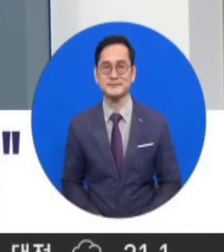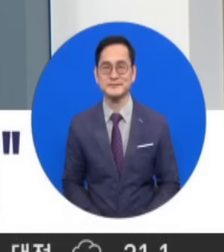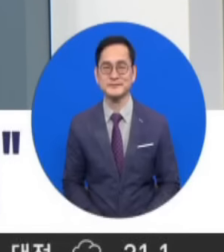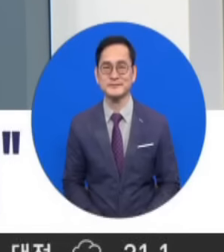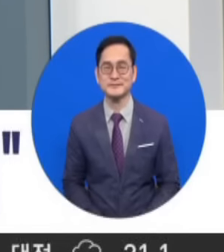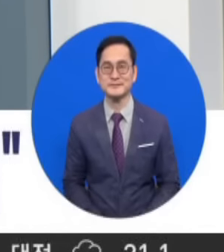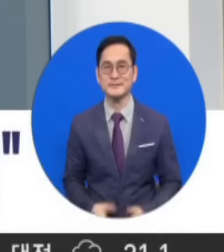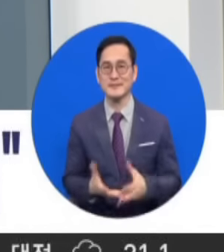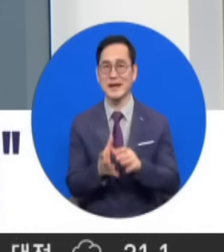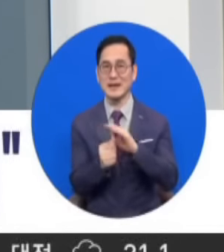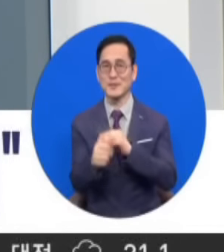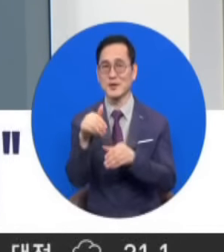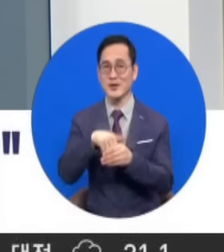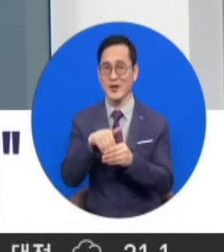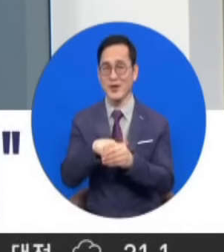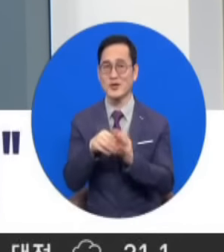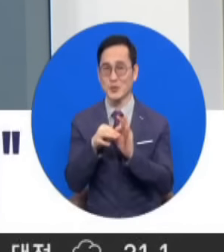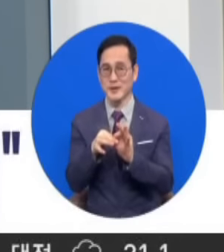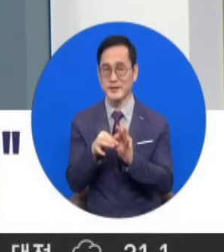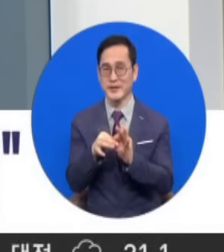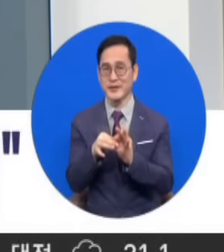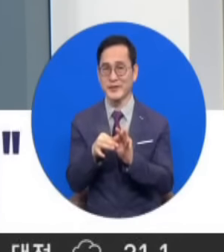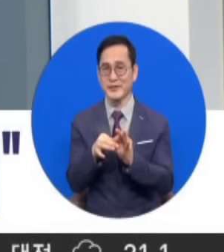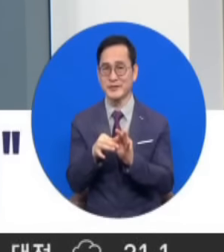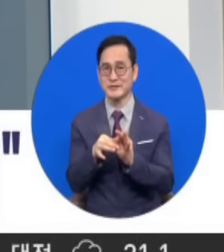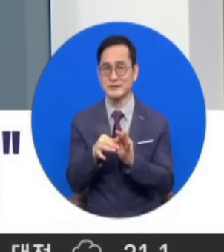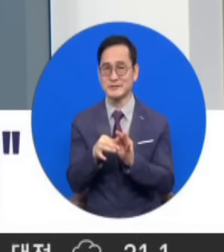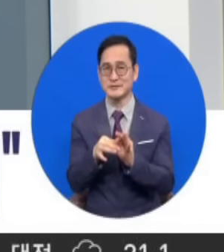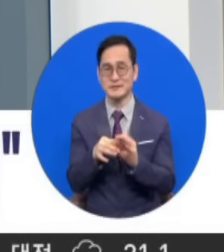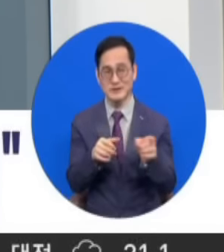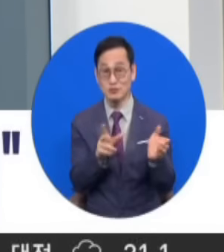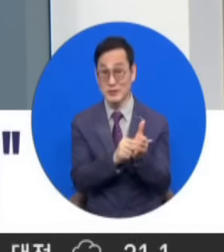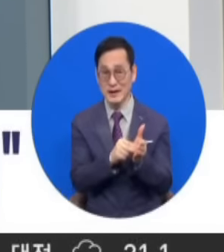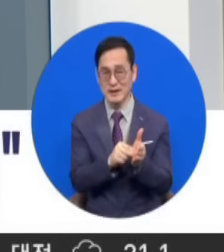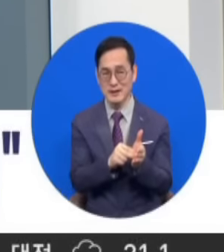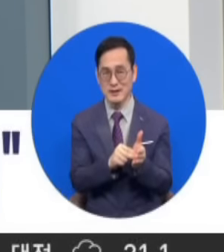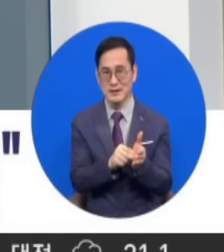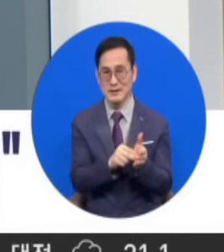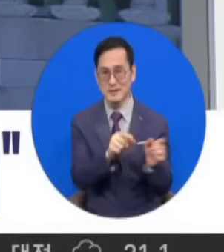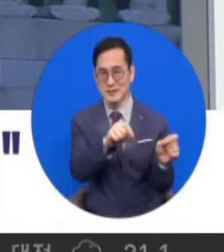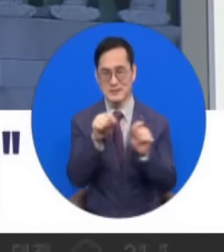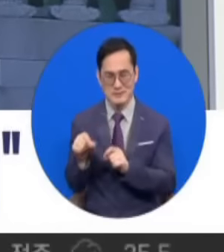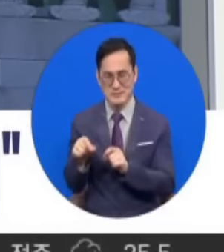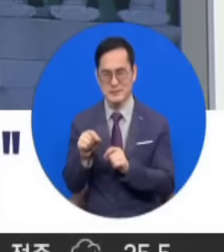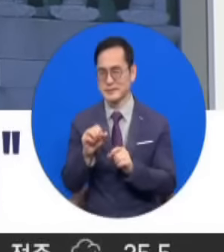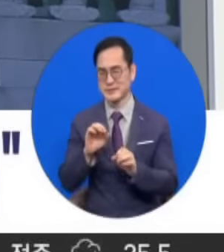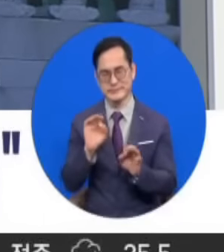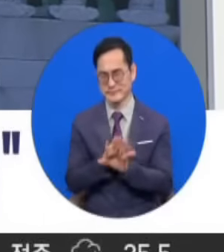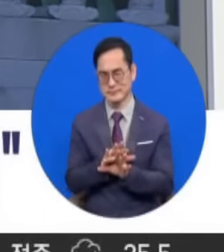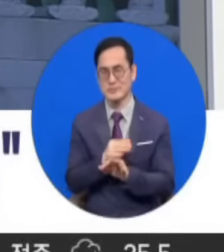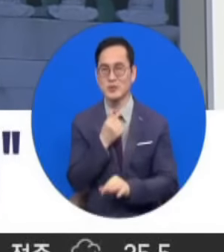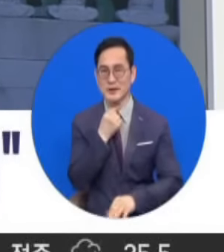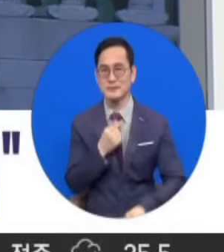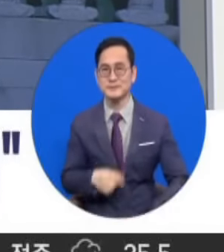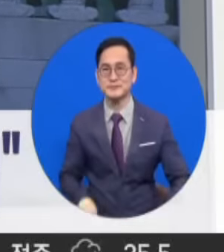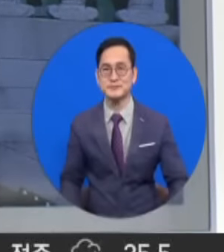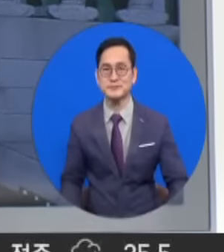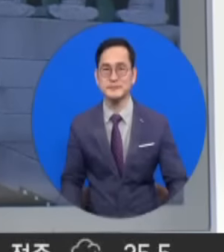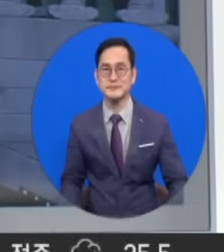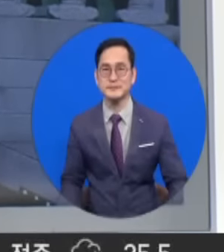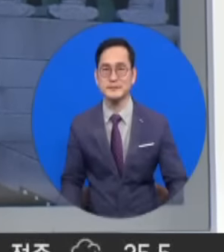계기로 해서 이런 문제는 좀 깔끔히 정리하고 갔으면 하는 심정입니다. 그런가 하면 원희룡 후보와 러닝메이트로 최고위원 후보에 뛰고